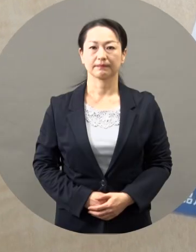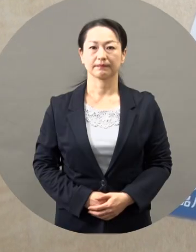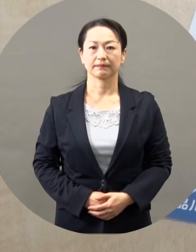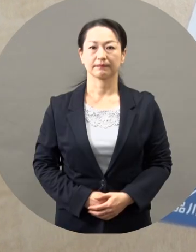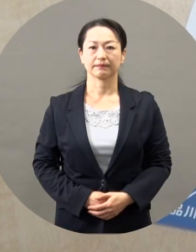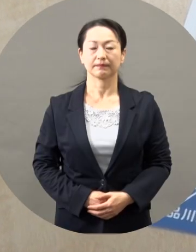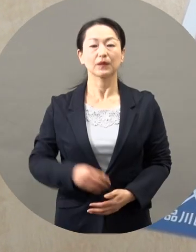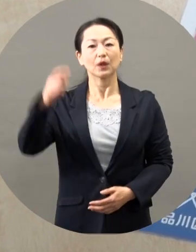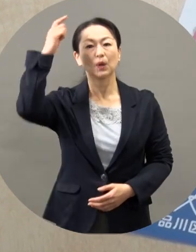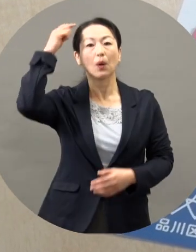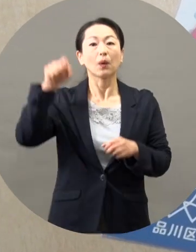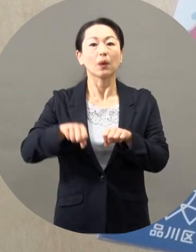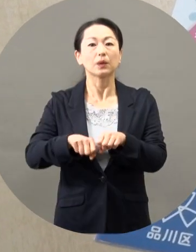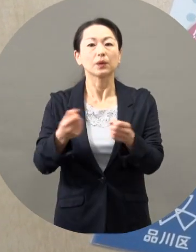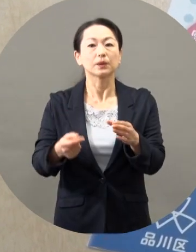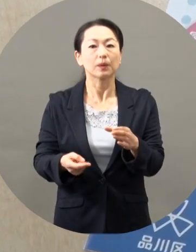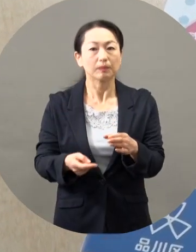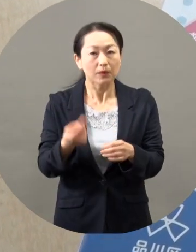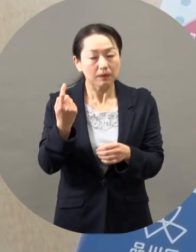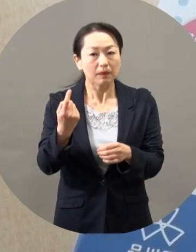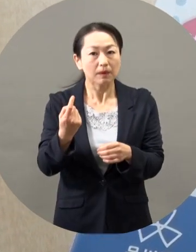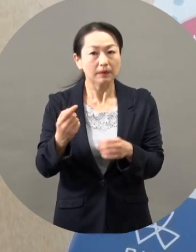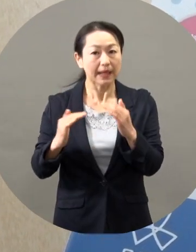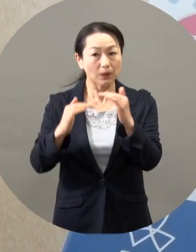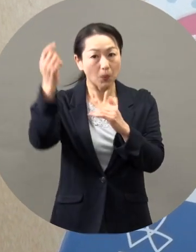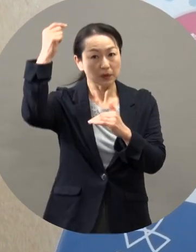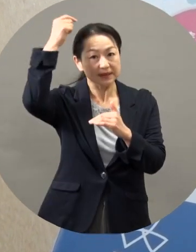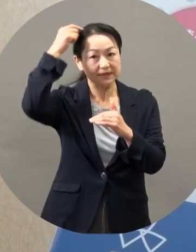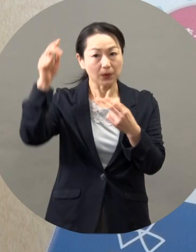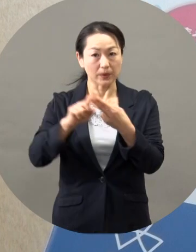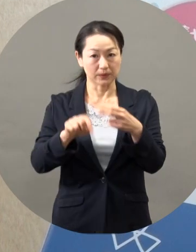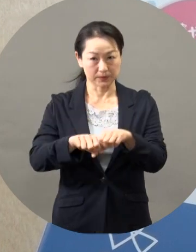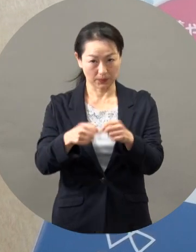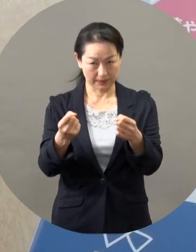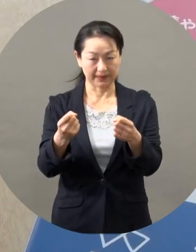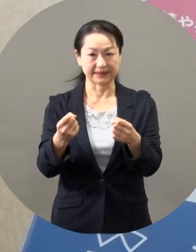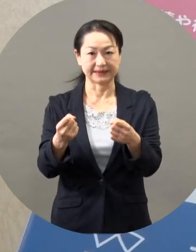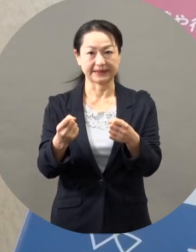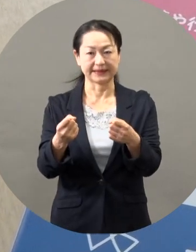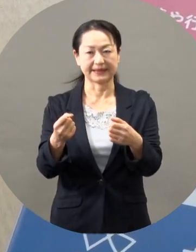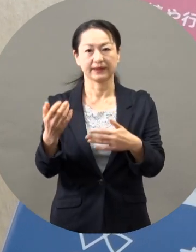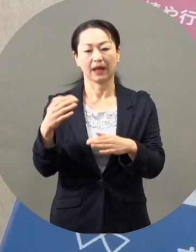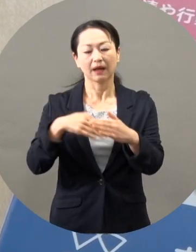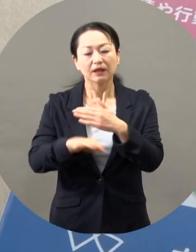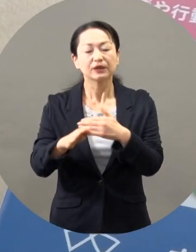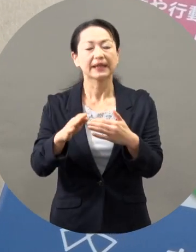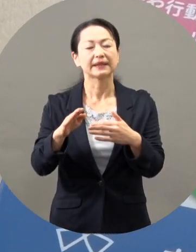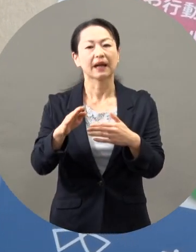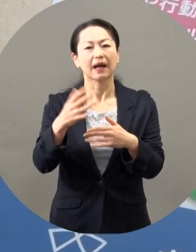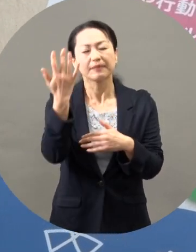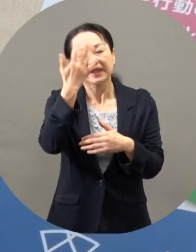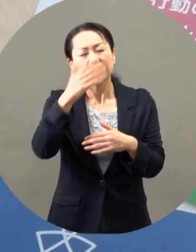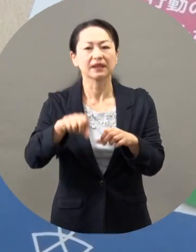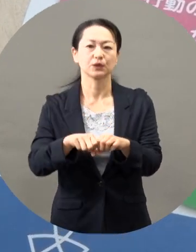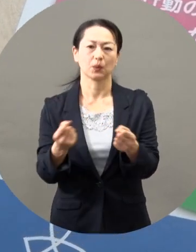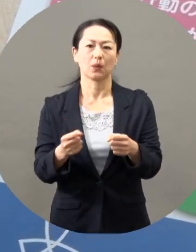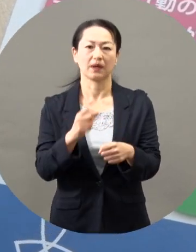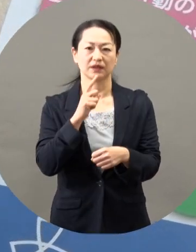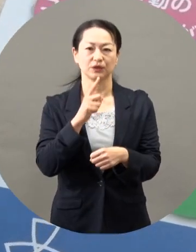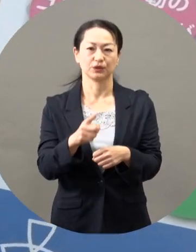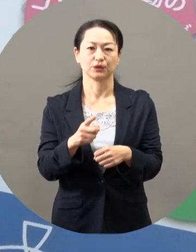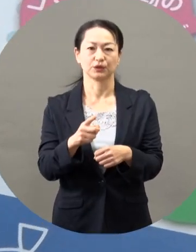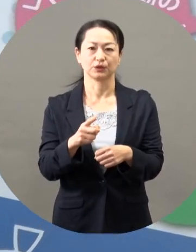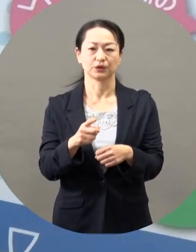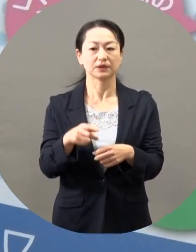インフォメーション脳の損傷によって起こる高能機能障害は隠れた障害見えない障害とも呼ば